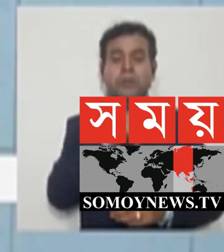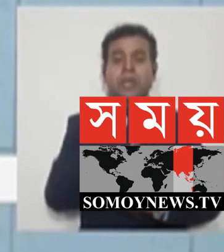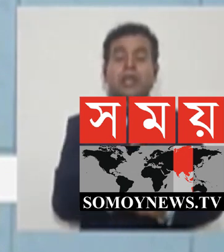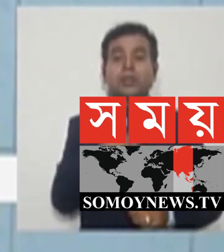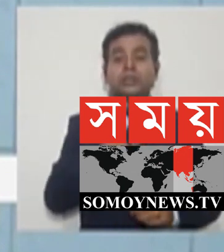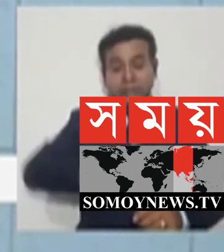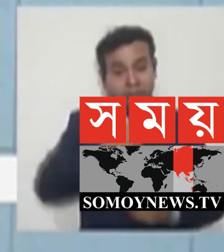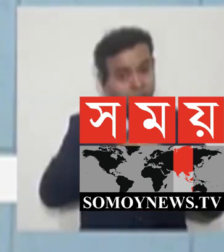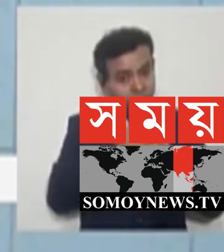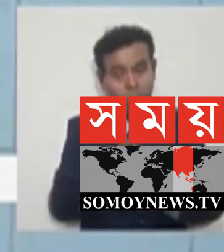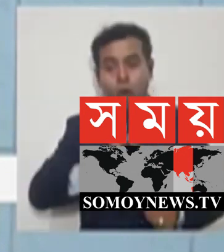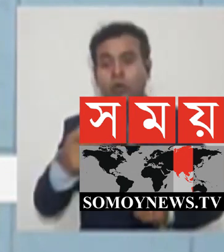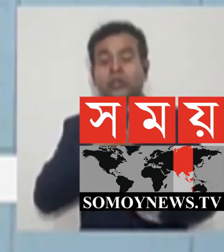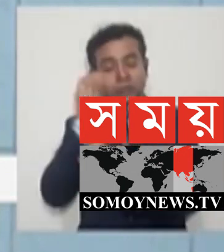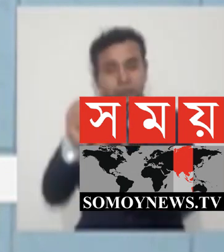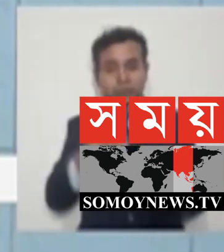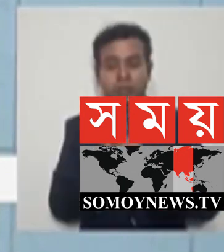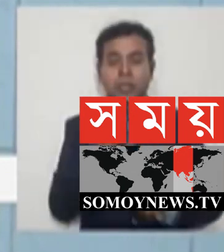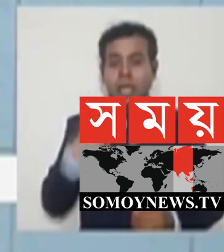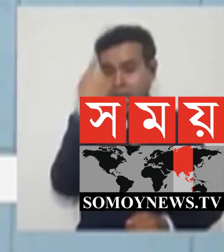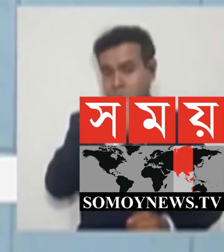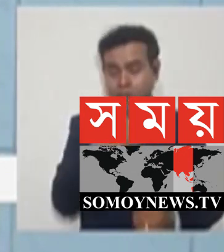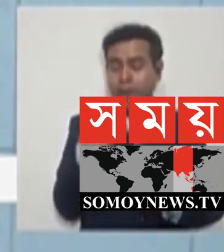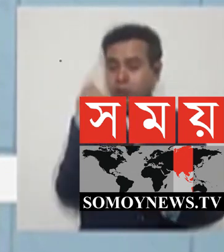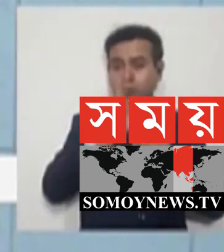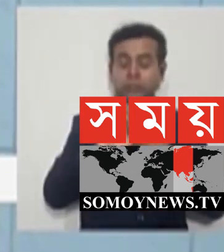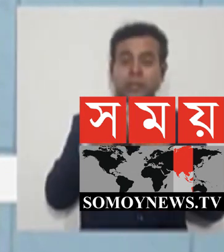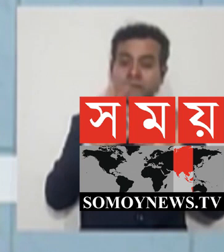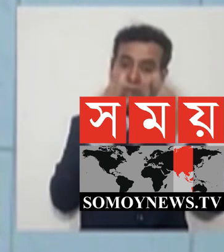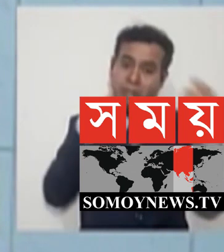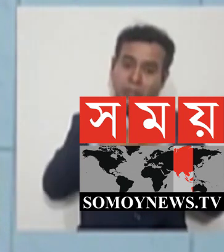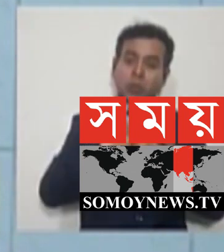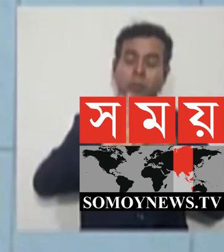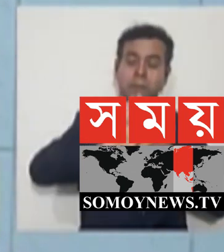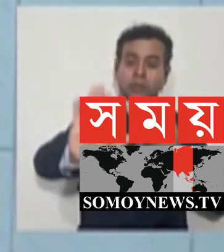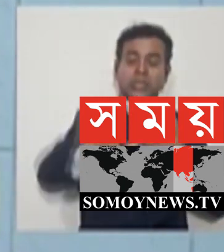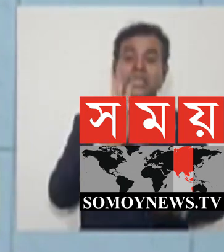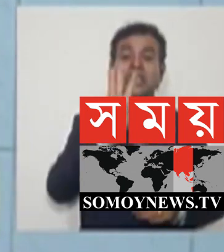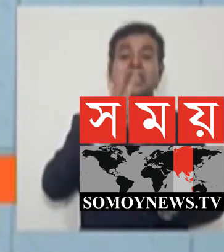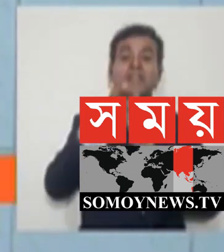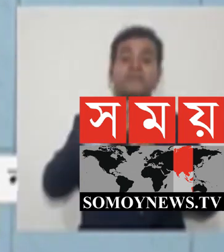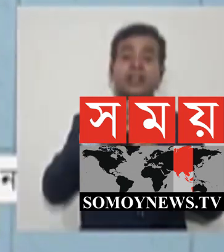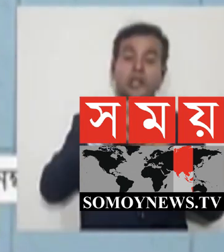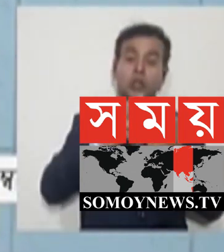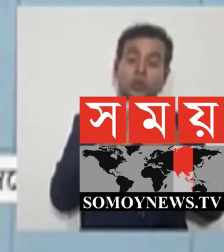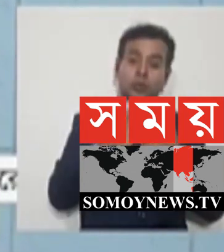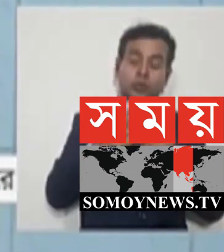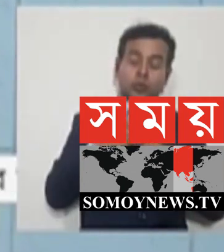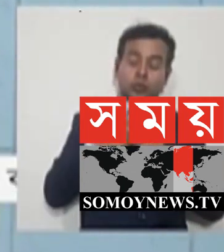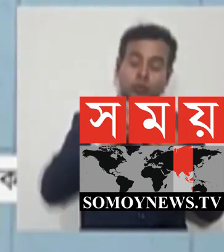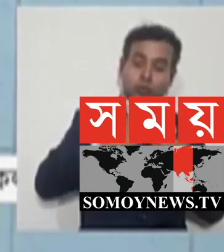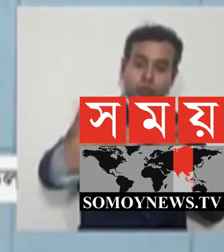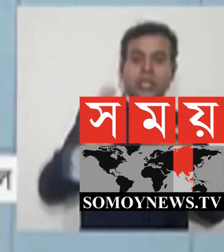মধ্যে কমপক্ষে 3 ফুট শারীরিক দূরত্ব বজায় রাখুন। সর্দি কাশি হলে বা জরুরি প্রয়োজনে বাড়ির বাইরে যেতে